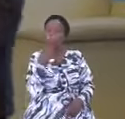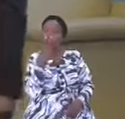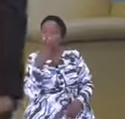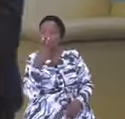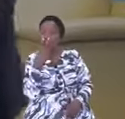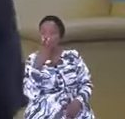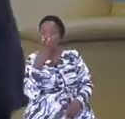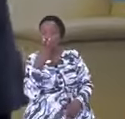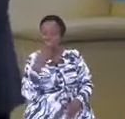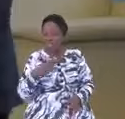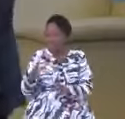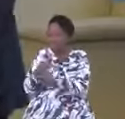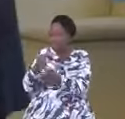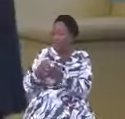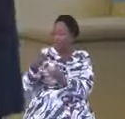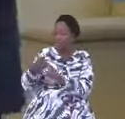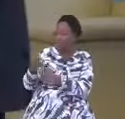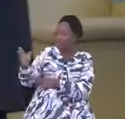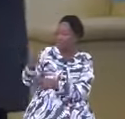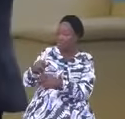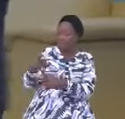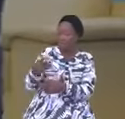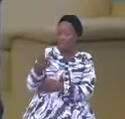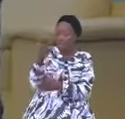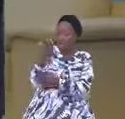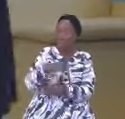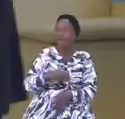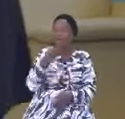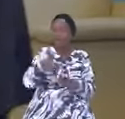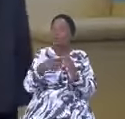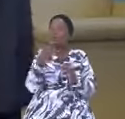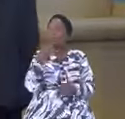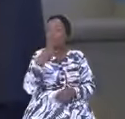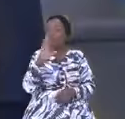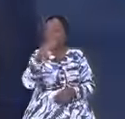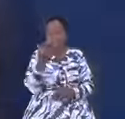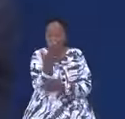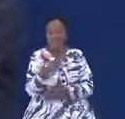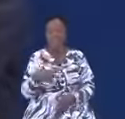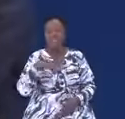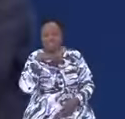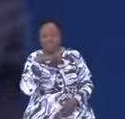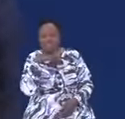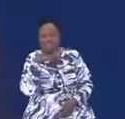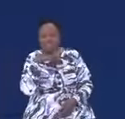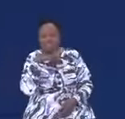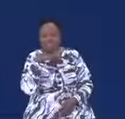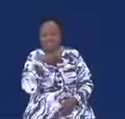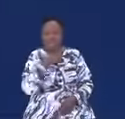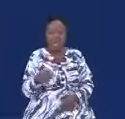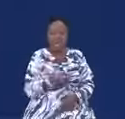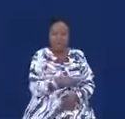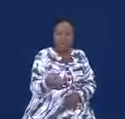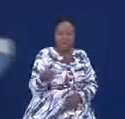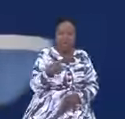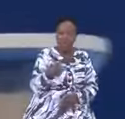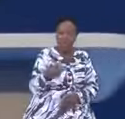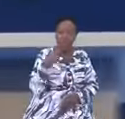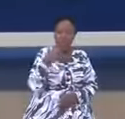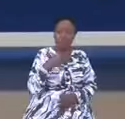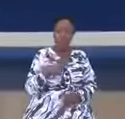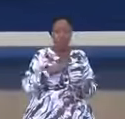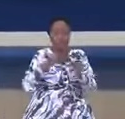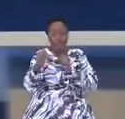avant de mettre dans la bouche de vos mains sont souillés et ceux qui se bagarre et